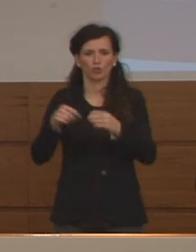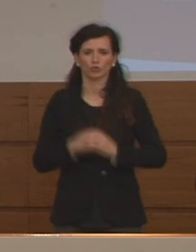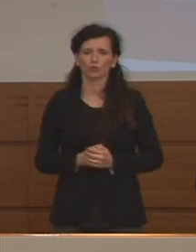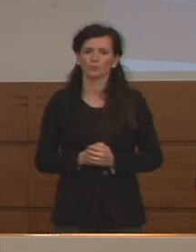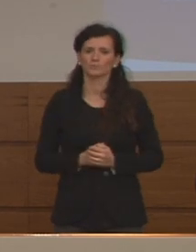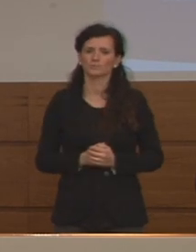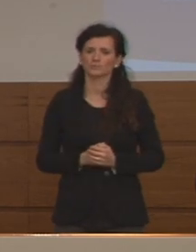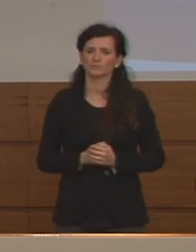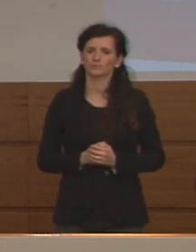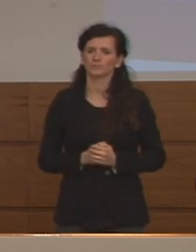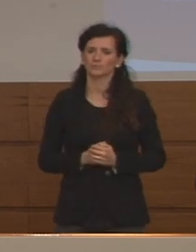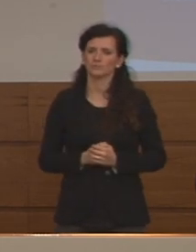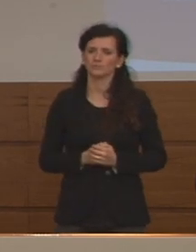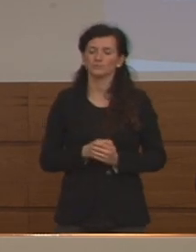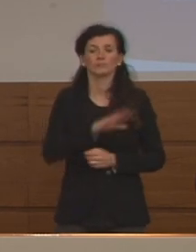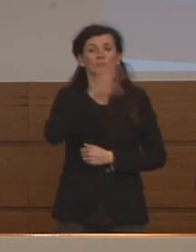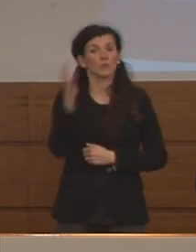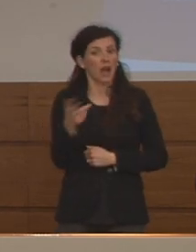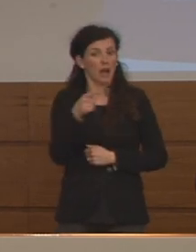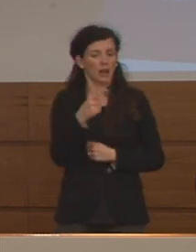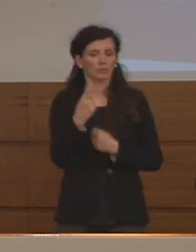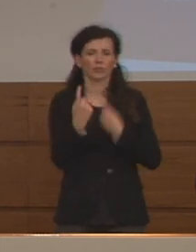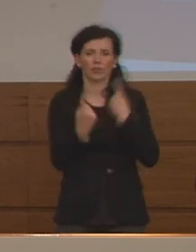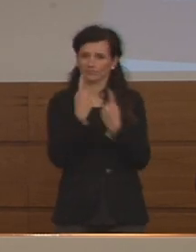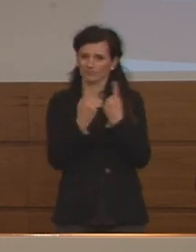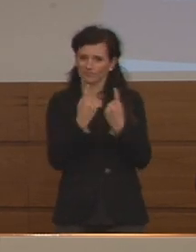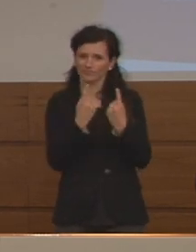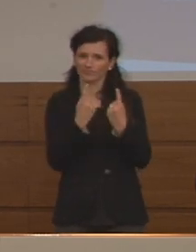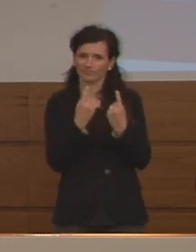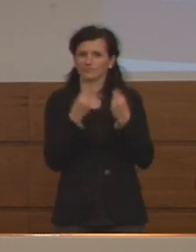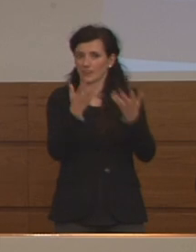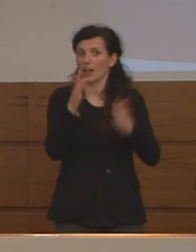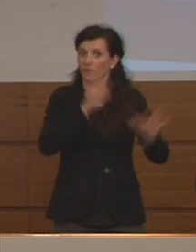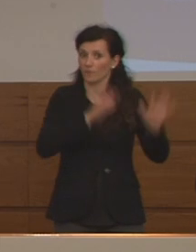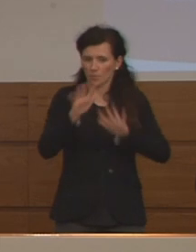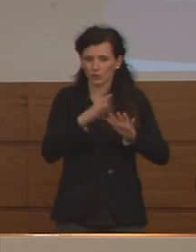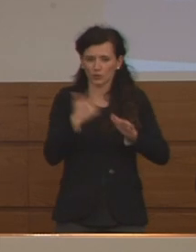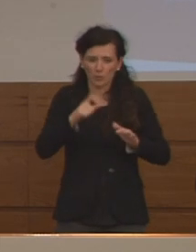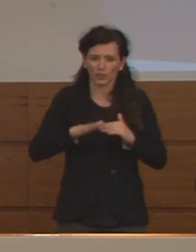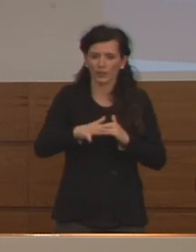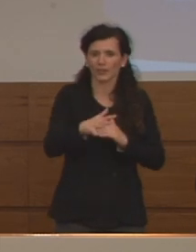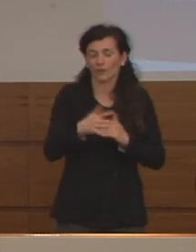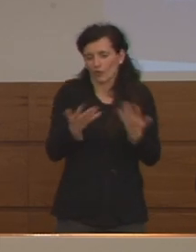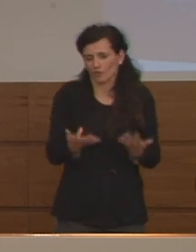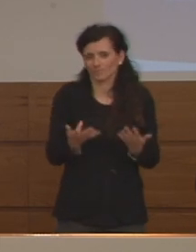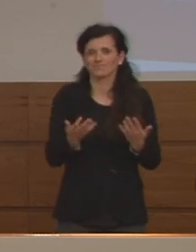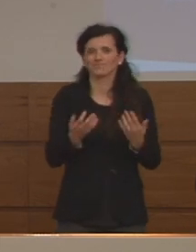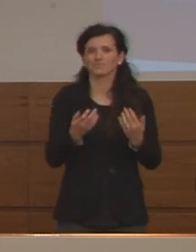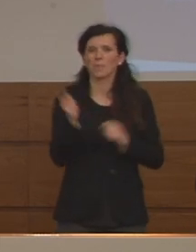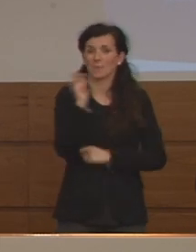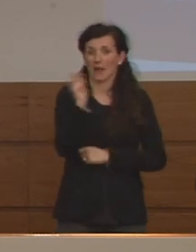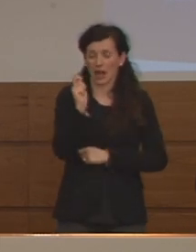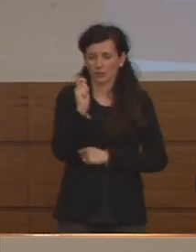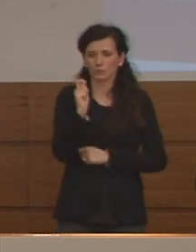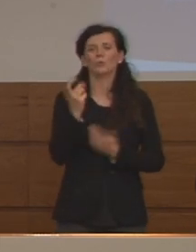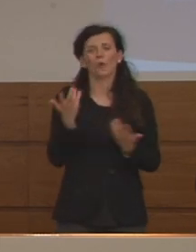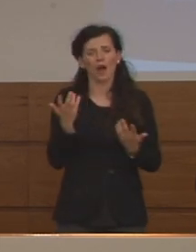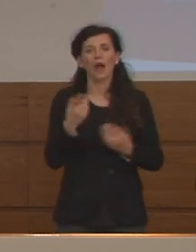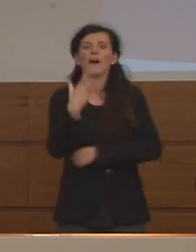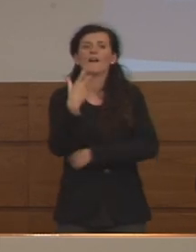punto e visto che siamo vicini a pasqua è giusto dare come ha già fatto anche il dottor borrelli delle buone notizie il